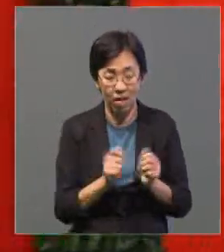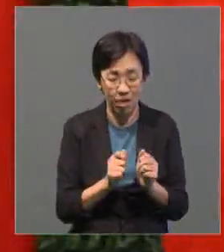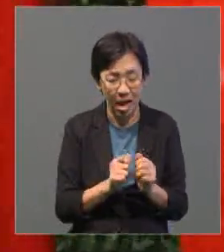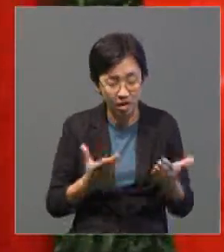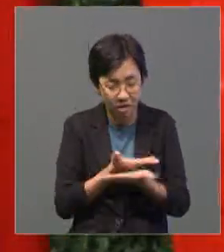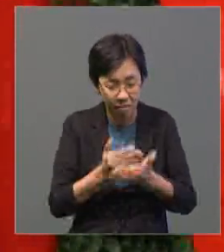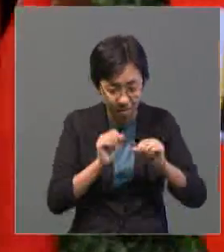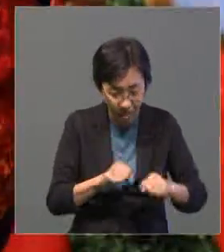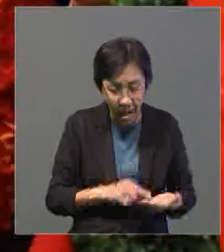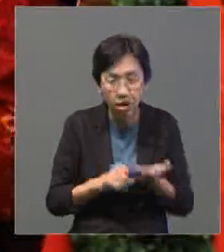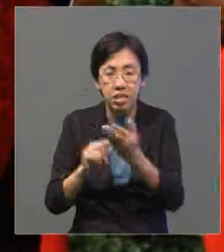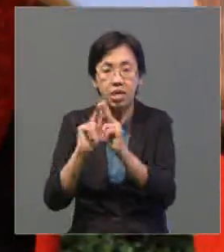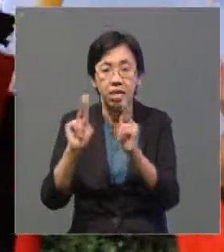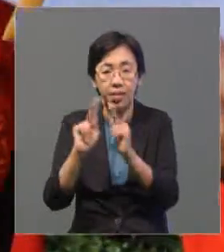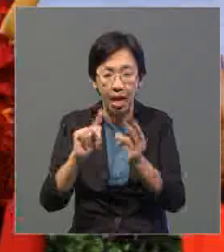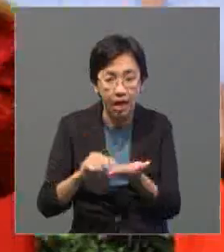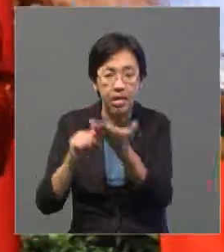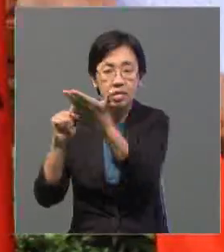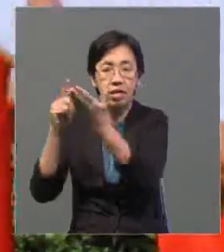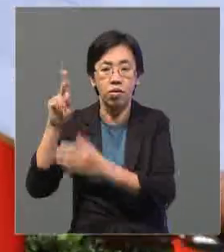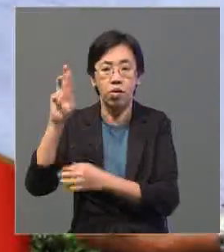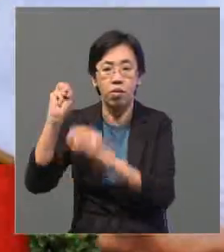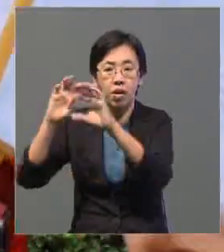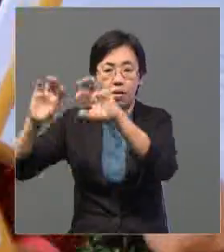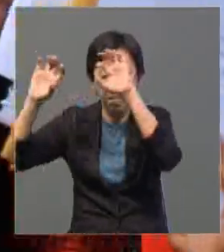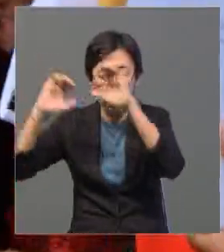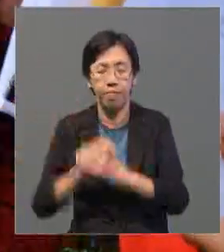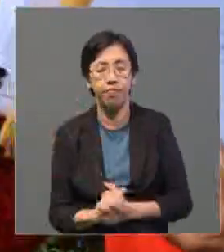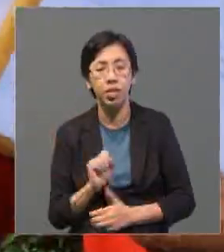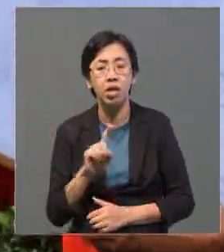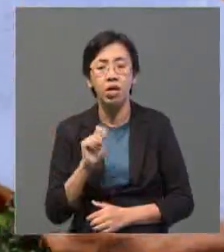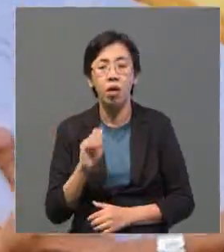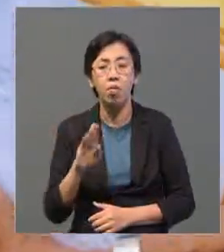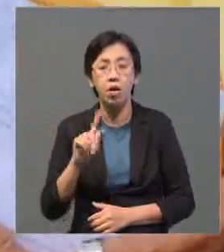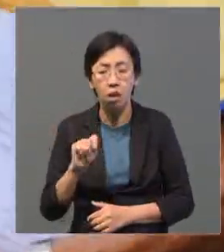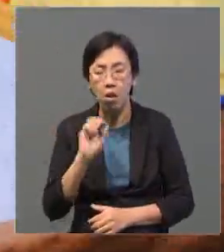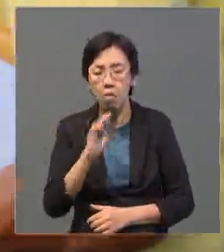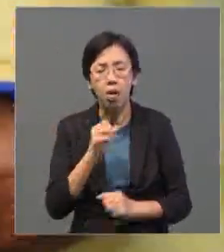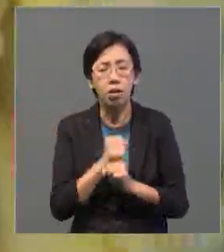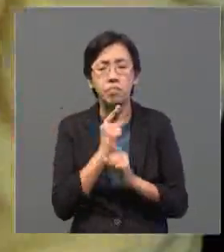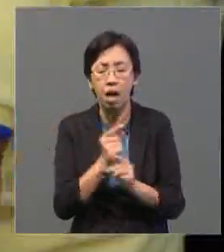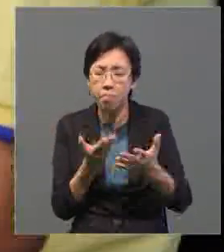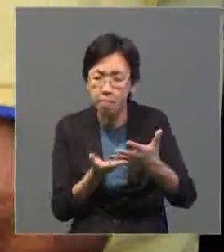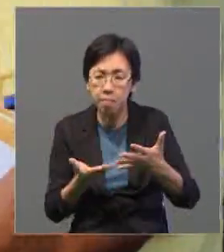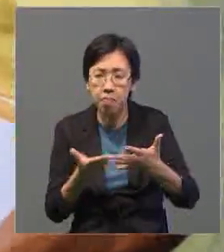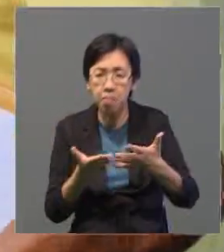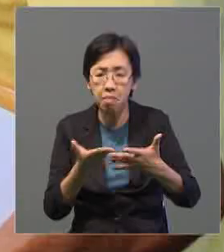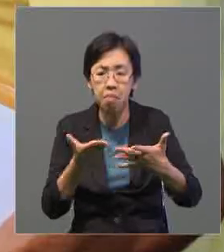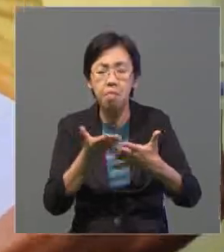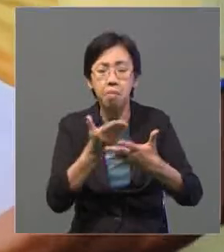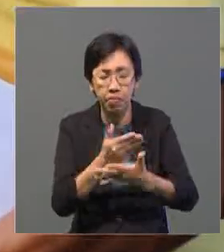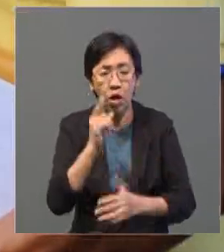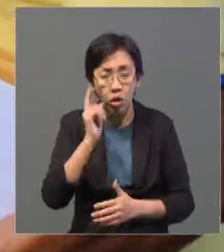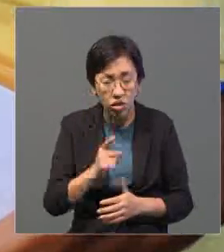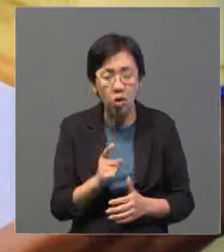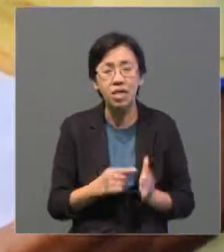ก่อนที่จะเสนอสู่คณะรัฐมนตรีค่ะส.อบตยืนยันนะคะว่าการดำเนินการดังกล่าวเนี่ยเป็นไปตามขั้นตอนก็คือจะ